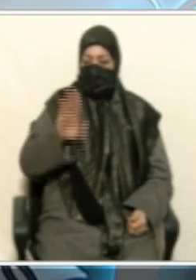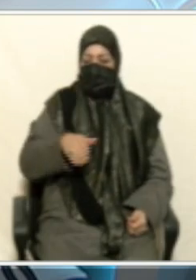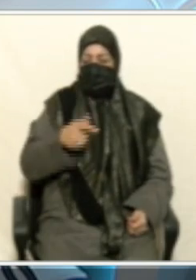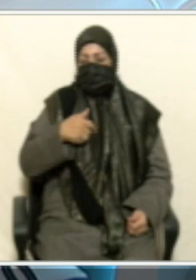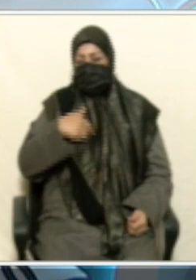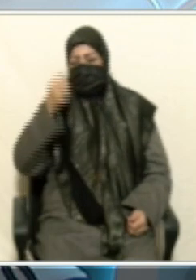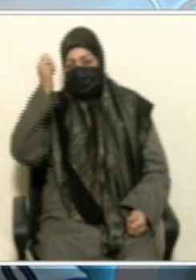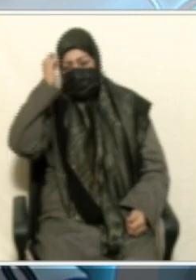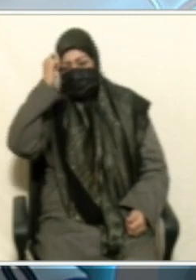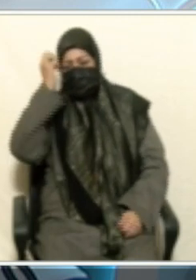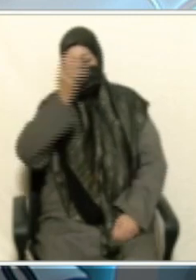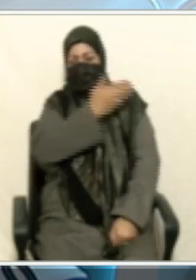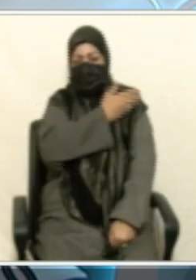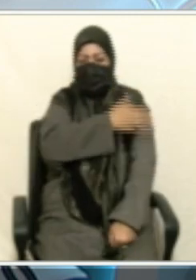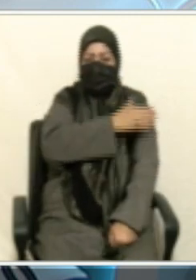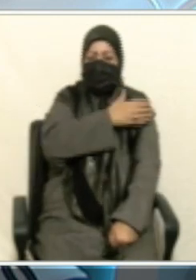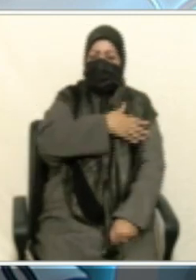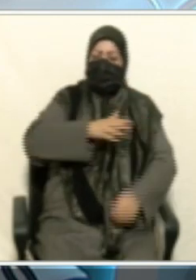الحياة الدنيا